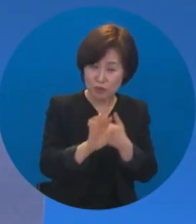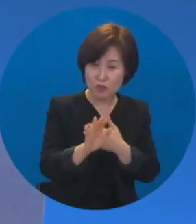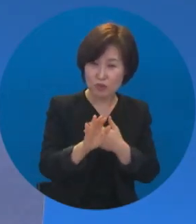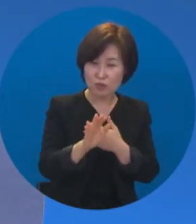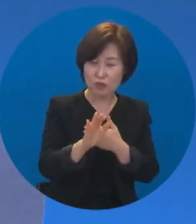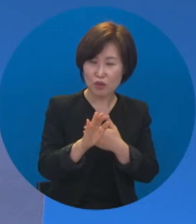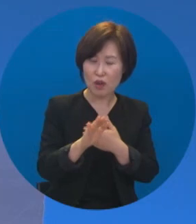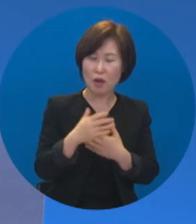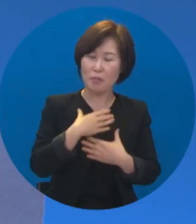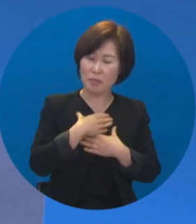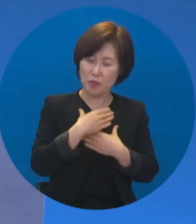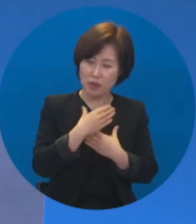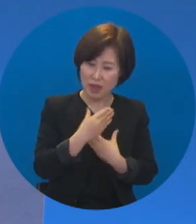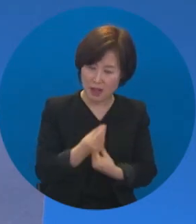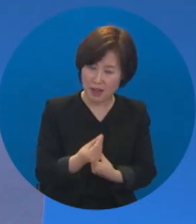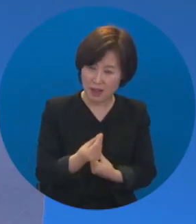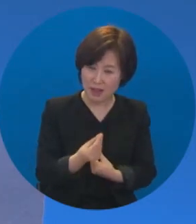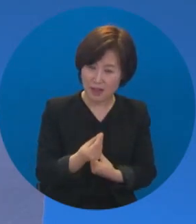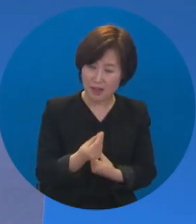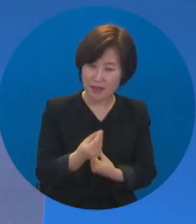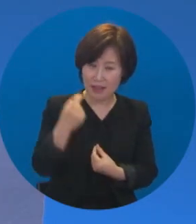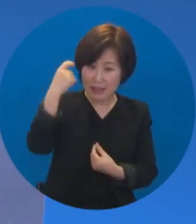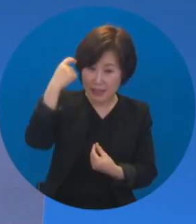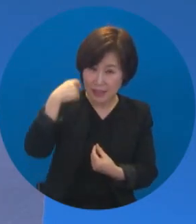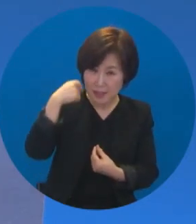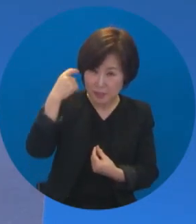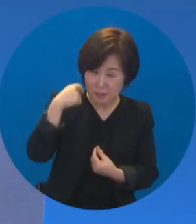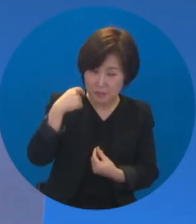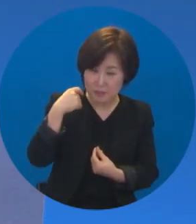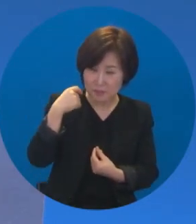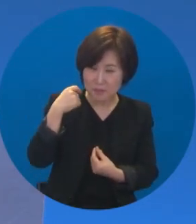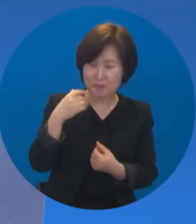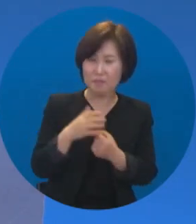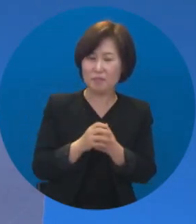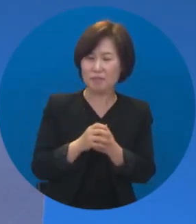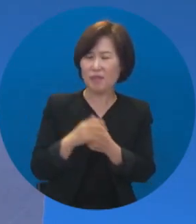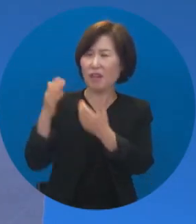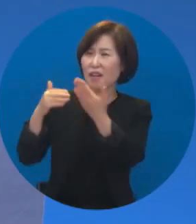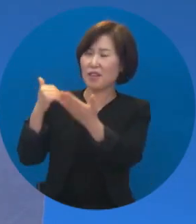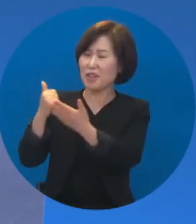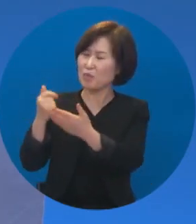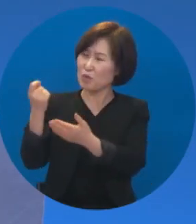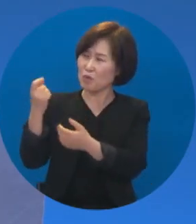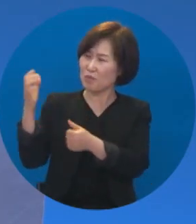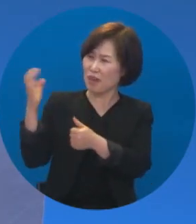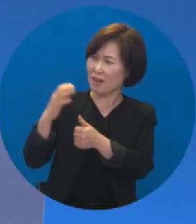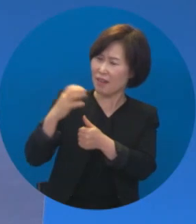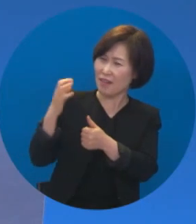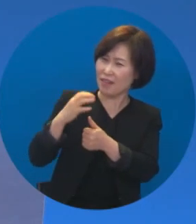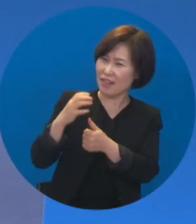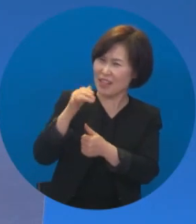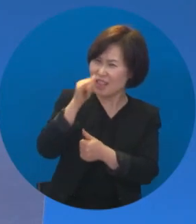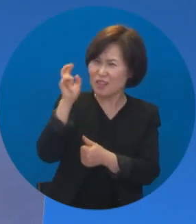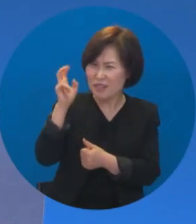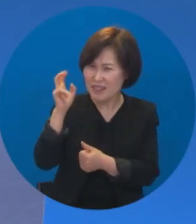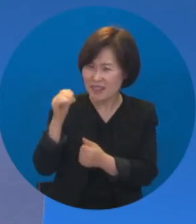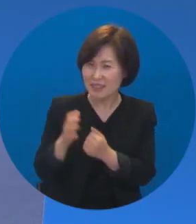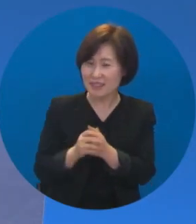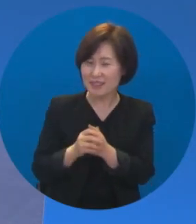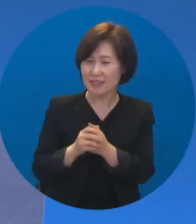앞에 죄스럽고 주님이 뭐라고 하실 것만 같은 그런 마음을 품고 살던 어느 날, 예레미야 말씀을 묵상할 때 주님이